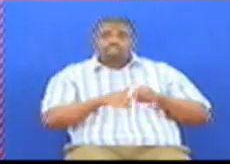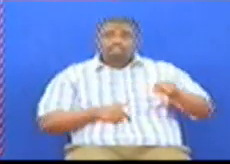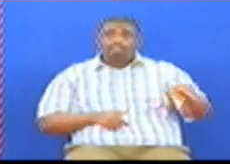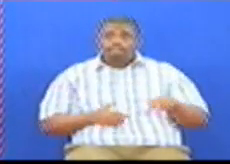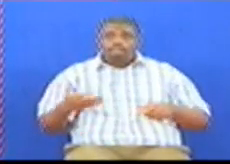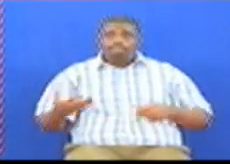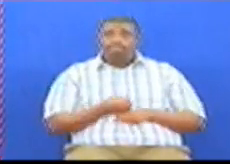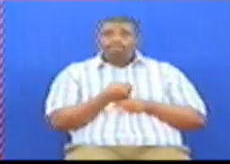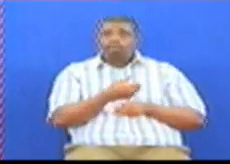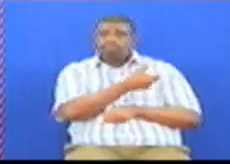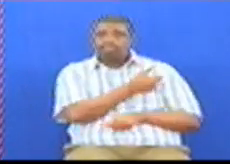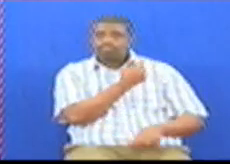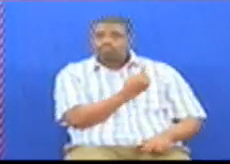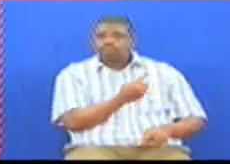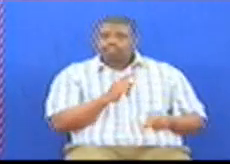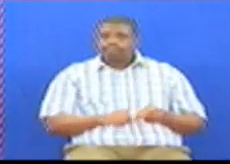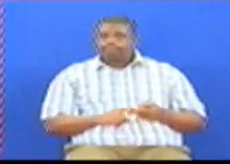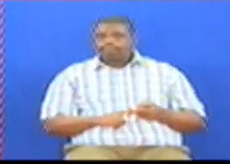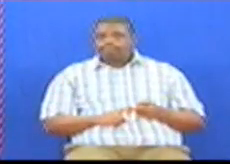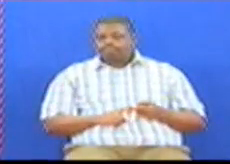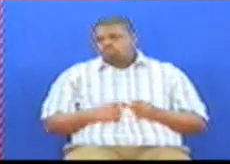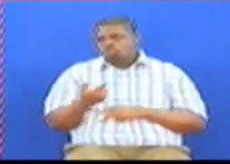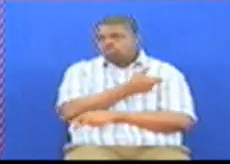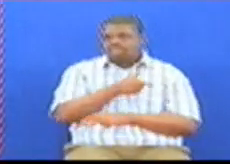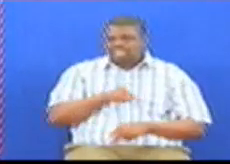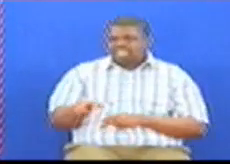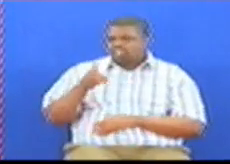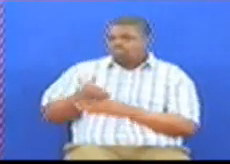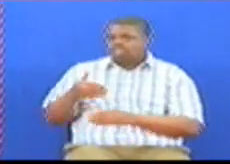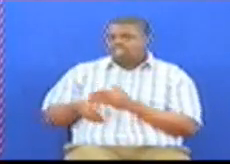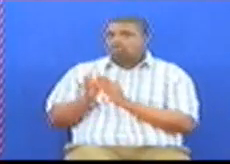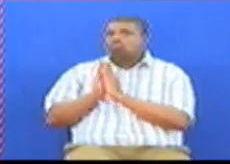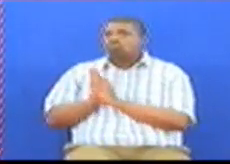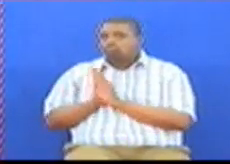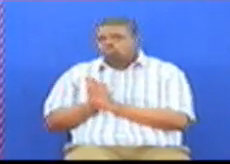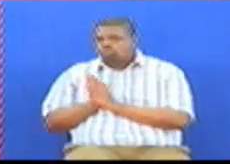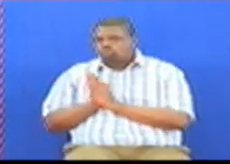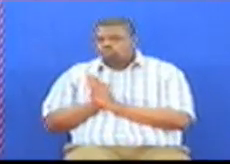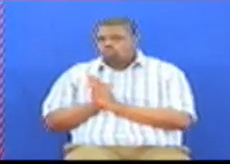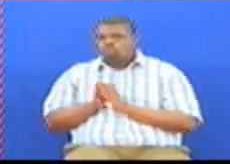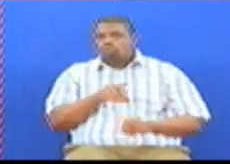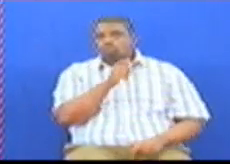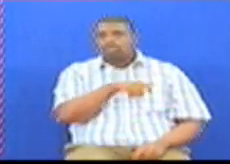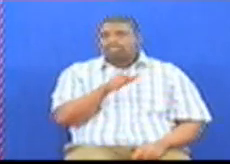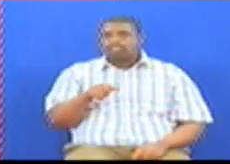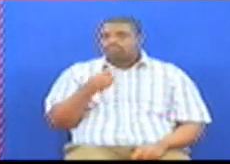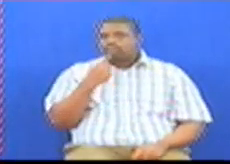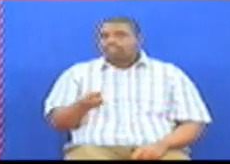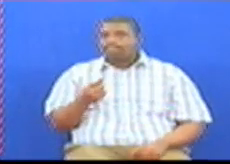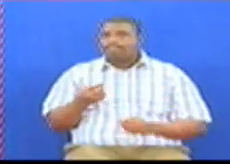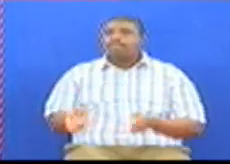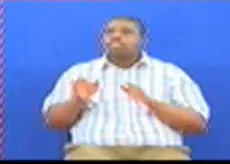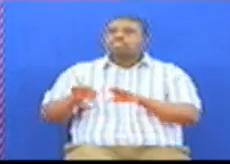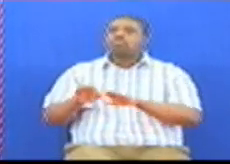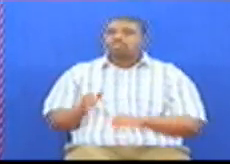moja tu. Tulikuwa tunapata tabu sana. Lakini ile hospitali mliotujengea ile tunashukuru sana, na wananchi wa Mfindi wanasema mbarikiwe sana na